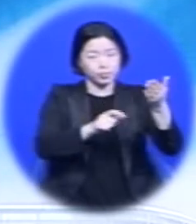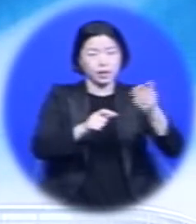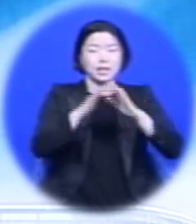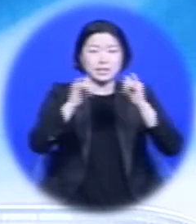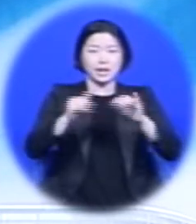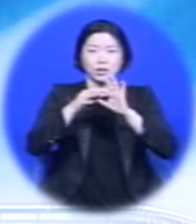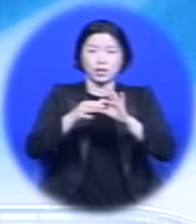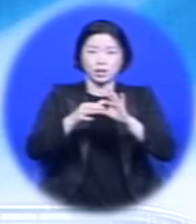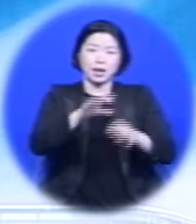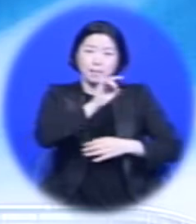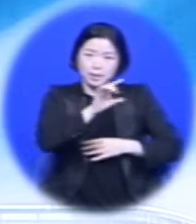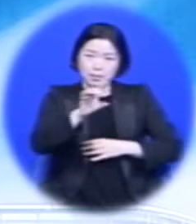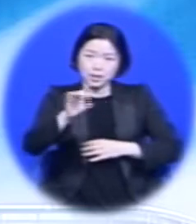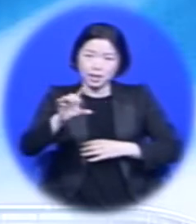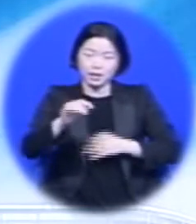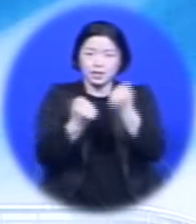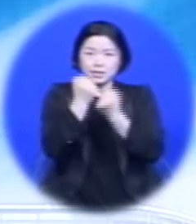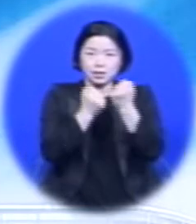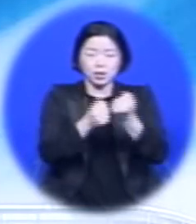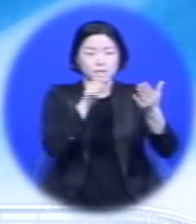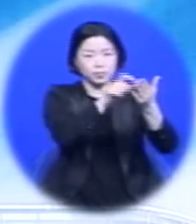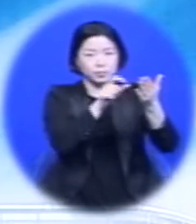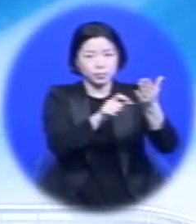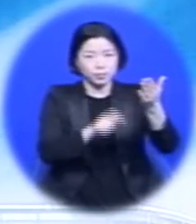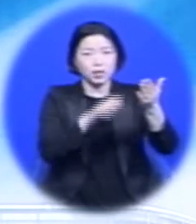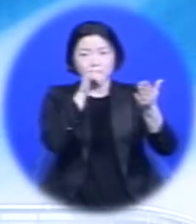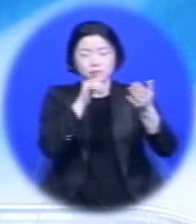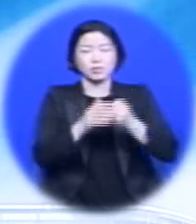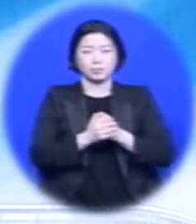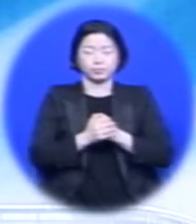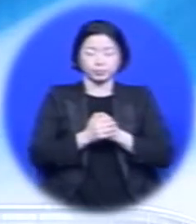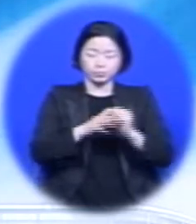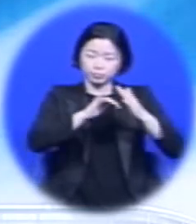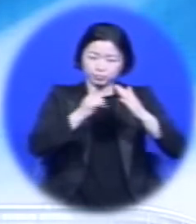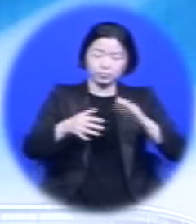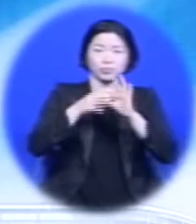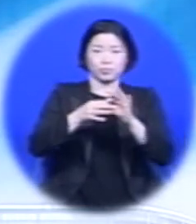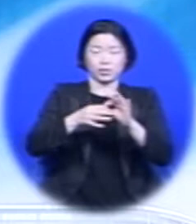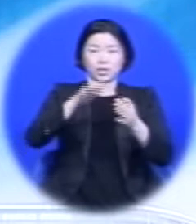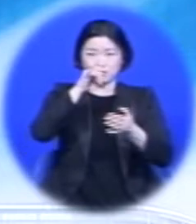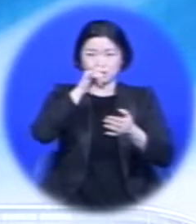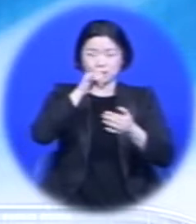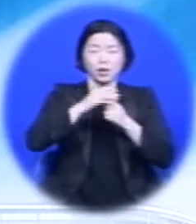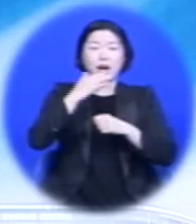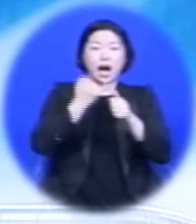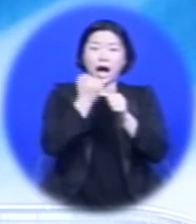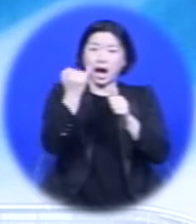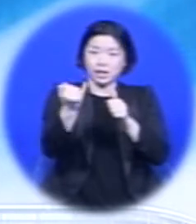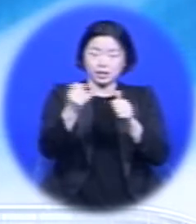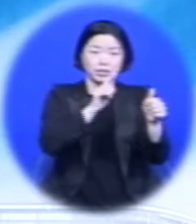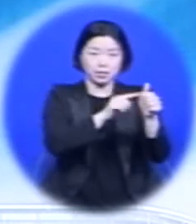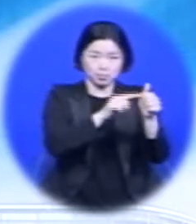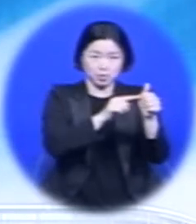대한, 각각의 관계에 대한 설명을 덧붙이십니다. 가족관계에 있어서 아내는